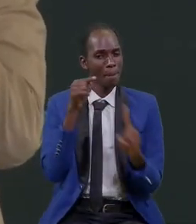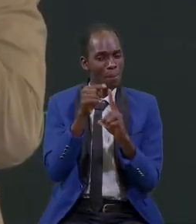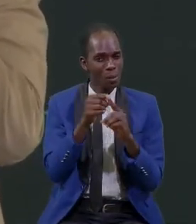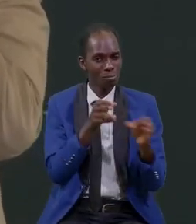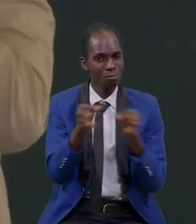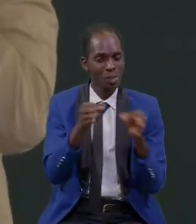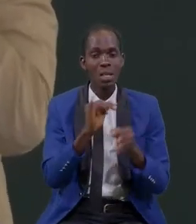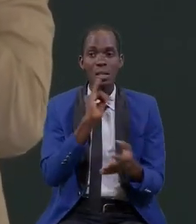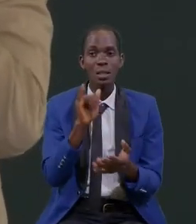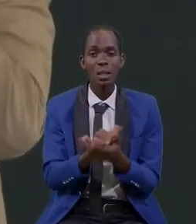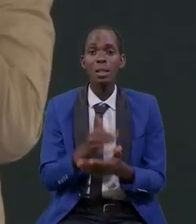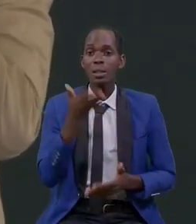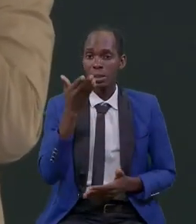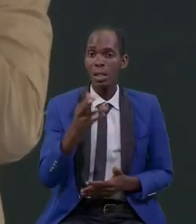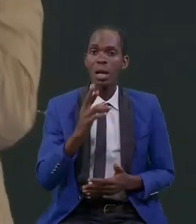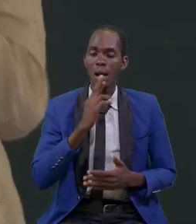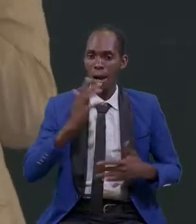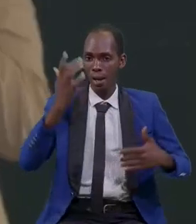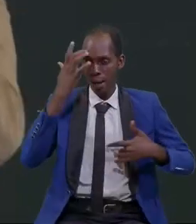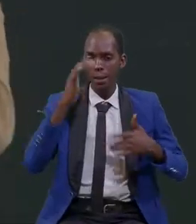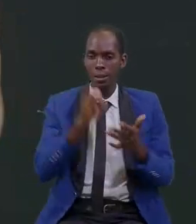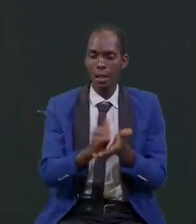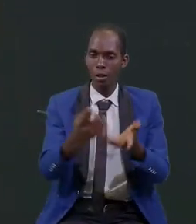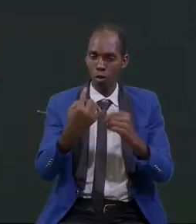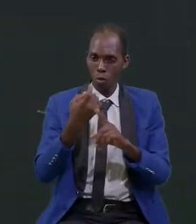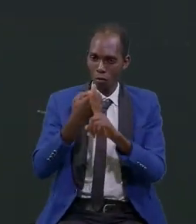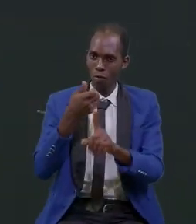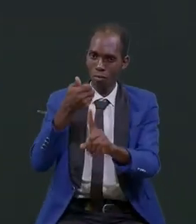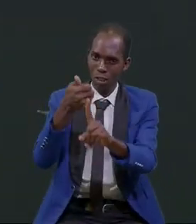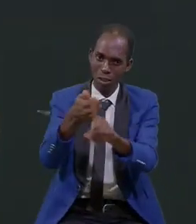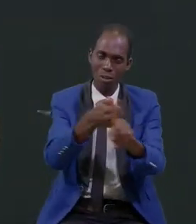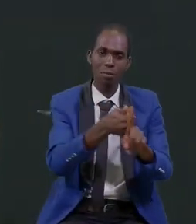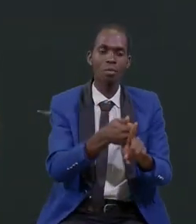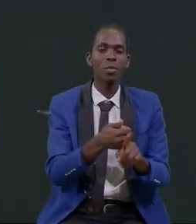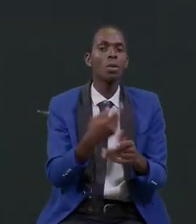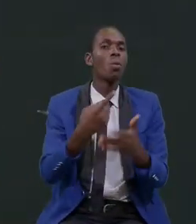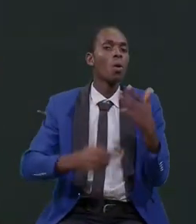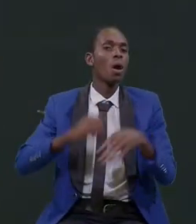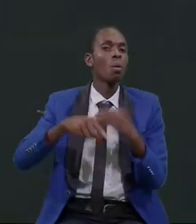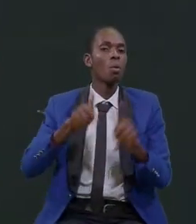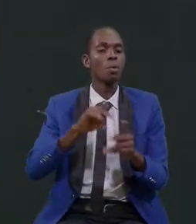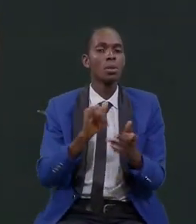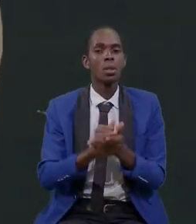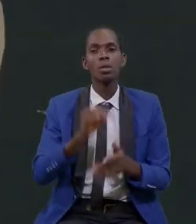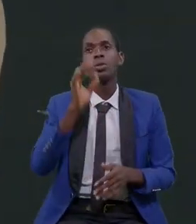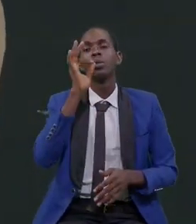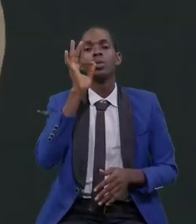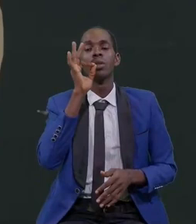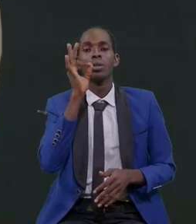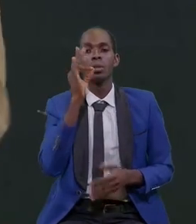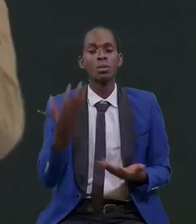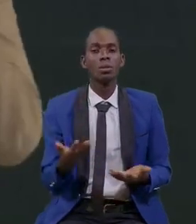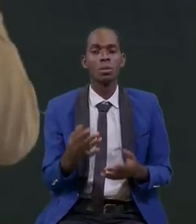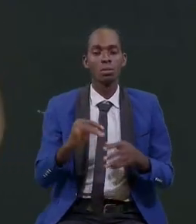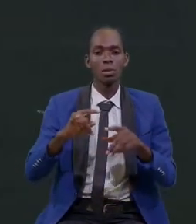des maladies qui viennent du moi. Ceux qui fument, ceux qui boivent, ceux